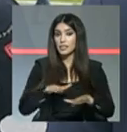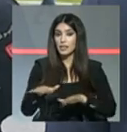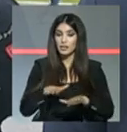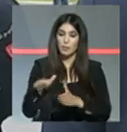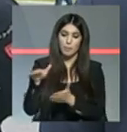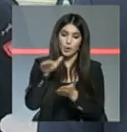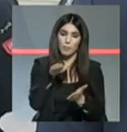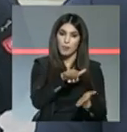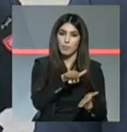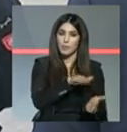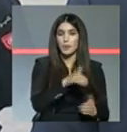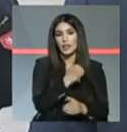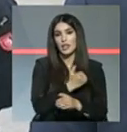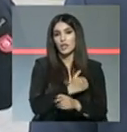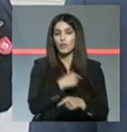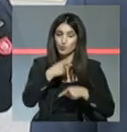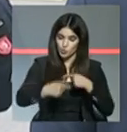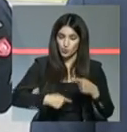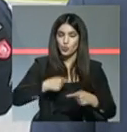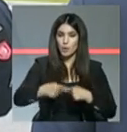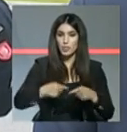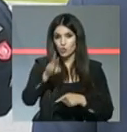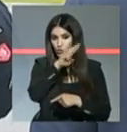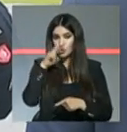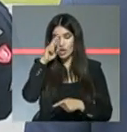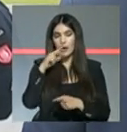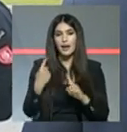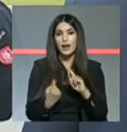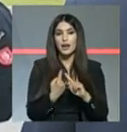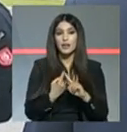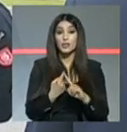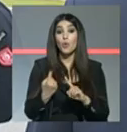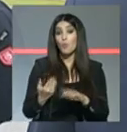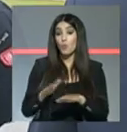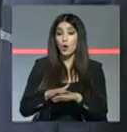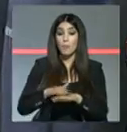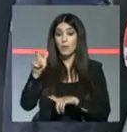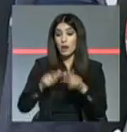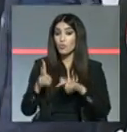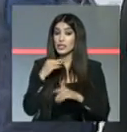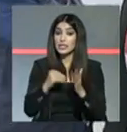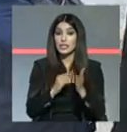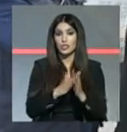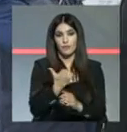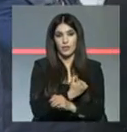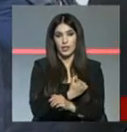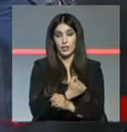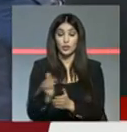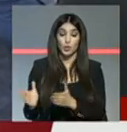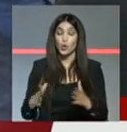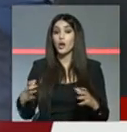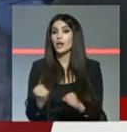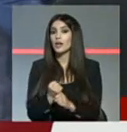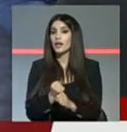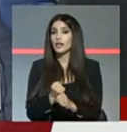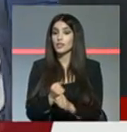دفعات واحدة تلو الأخرى، وإن شاء الله معناها خاصة تو نحث الناس باش يقبلوا على التلقيح. النجاح نتاعنا مش في